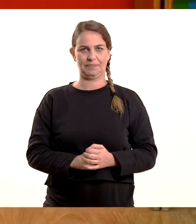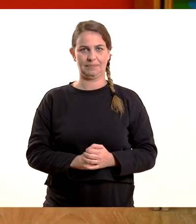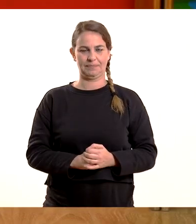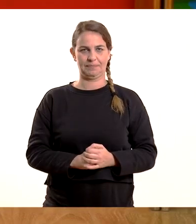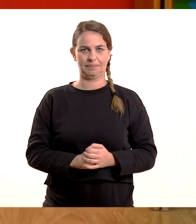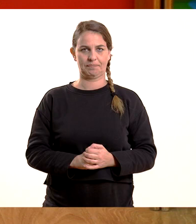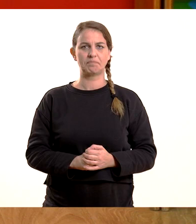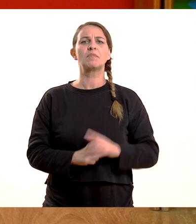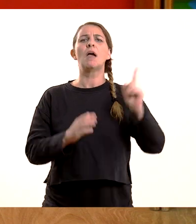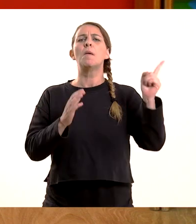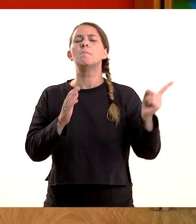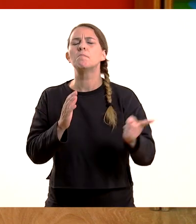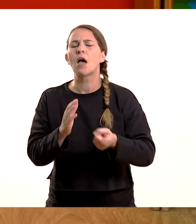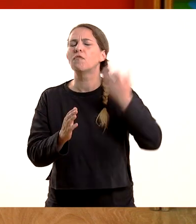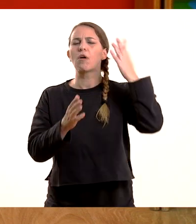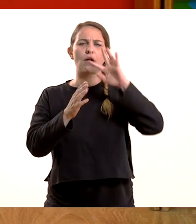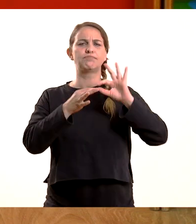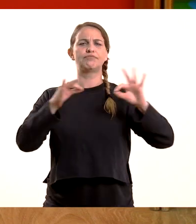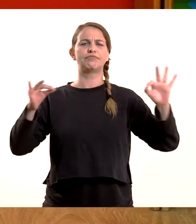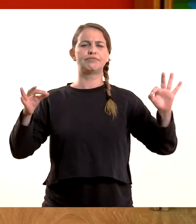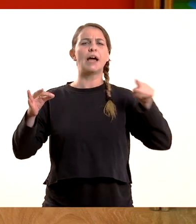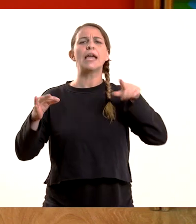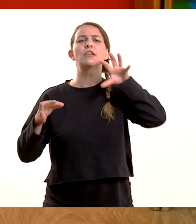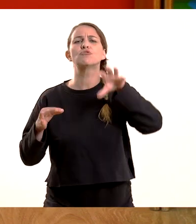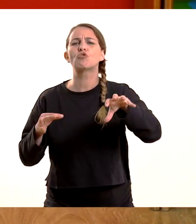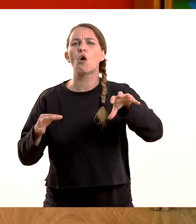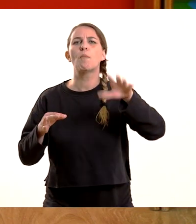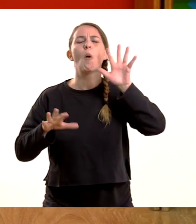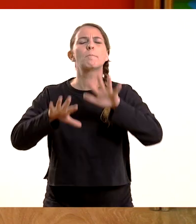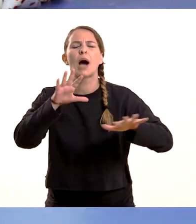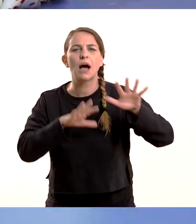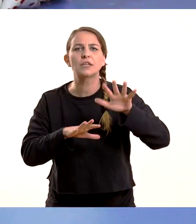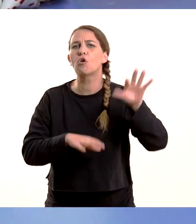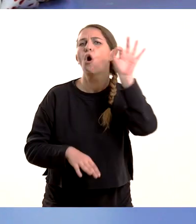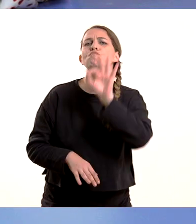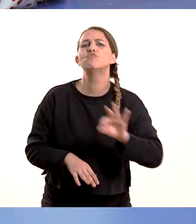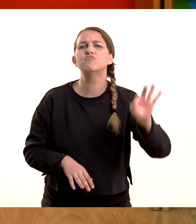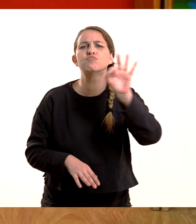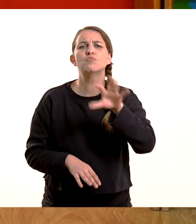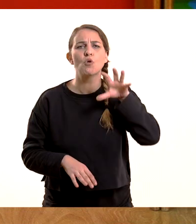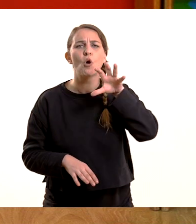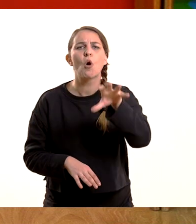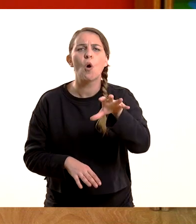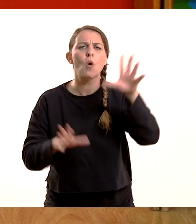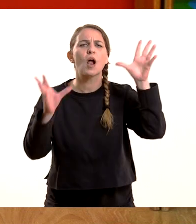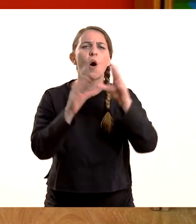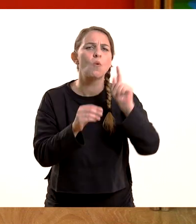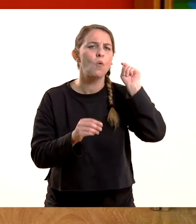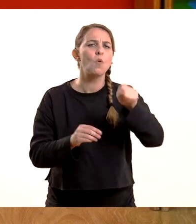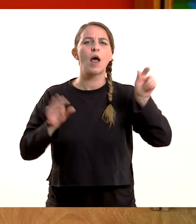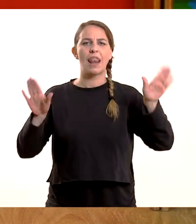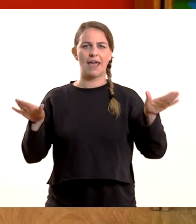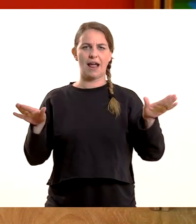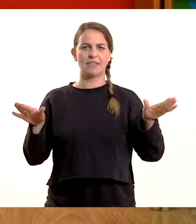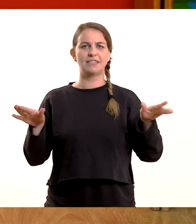Μια φορά και έναν καιρό, σε έναν τόπο μαγικό και συγκεκριμένα στην νεραϊδοχώρα, ζούσε ένα